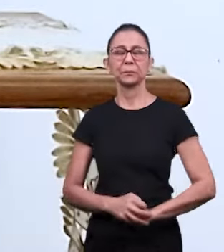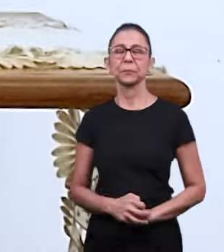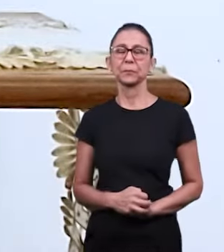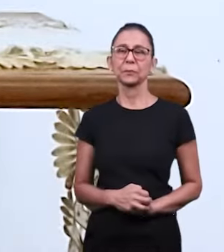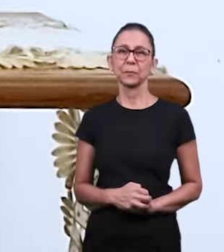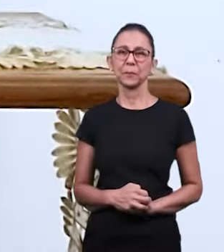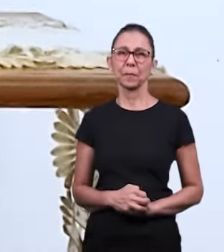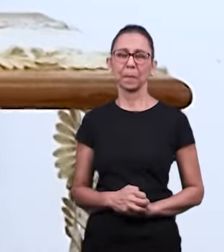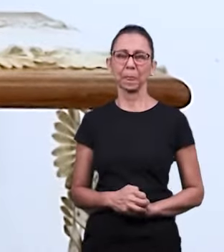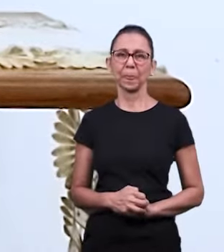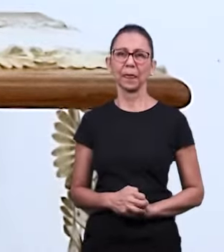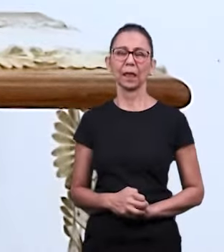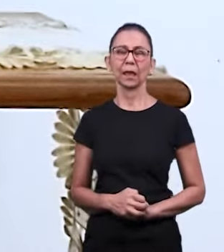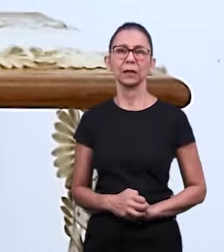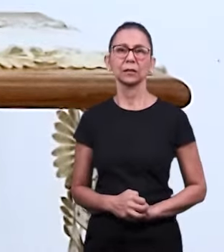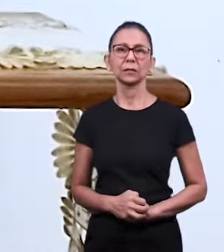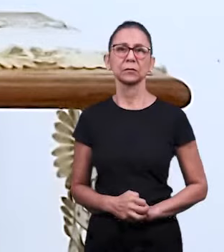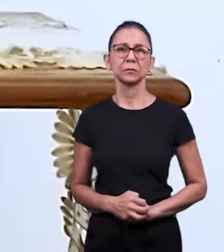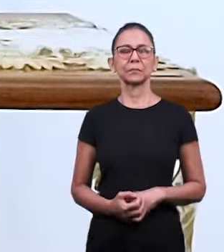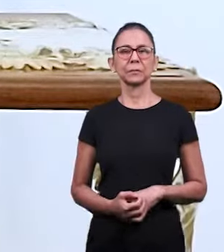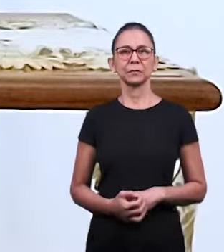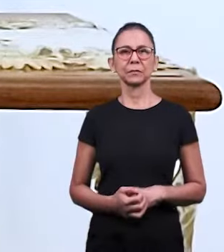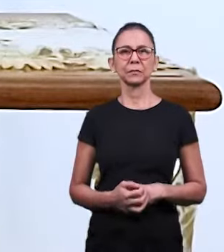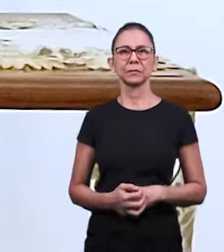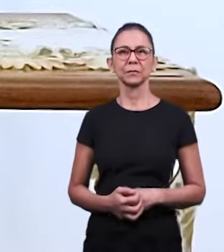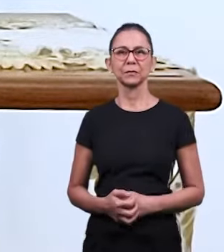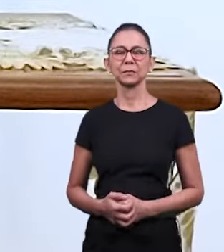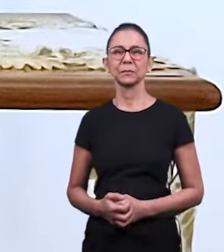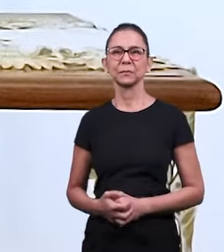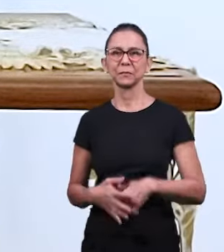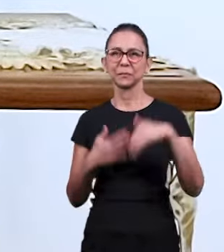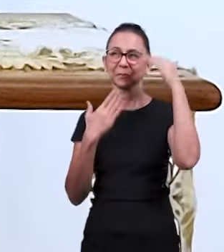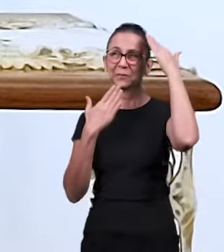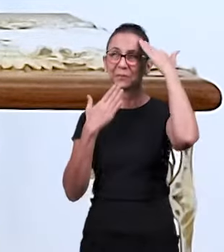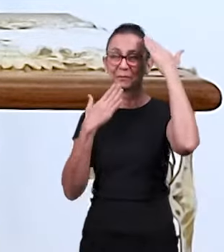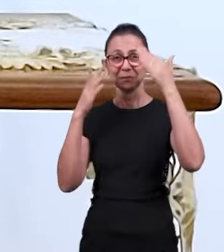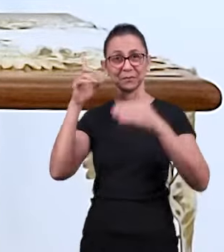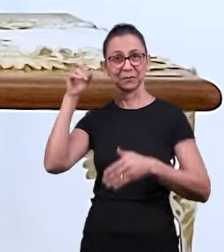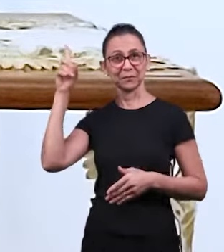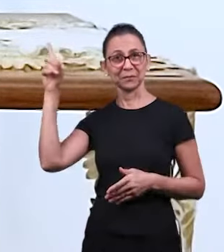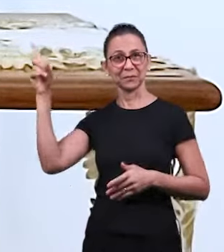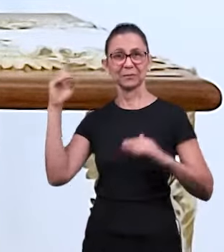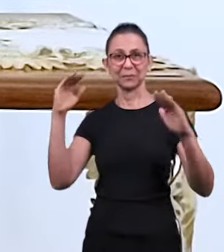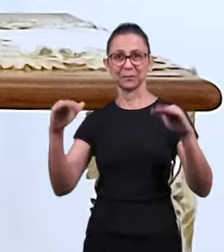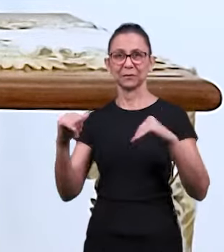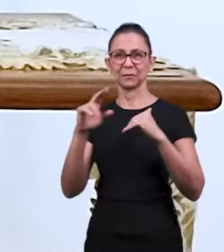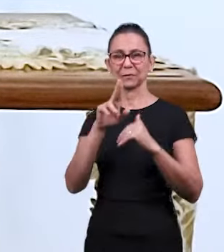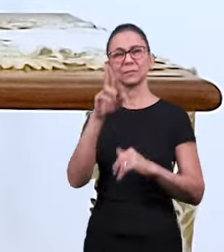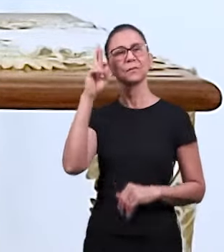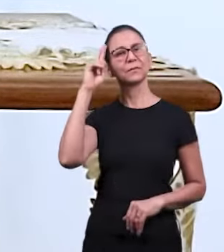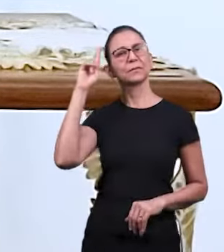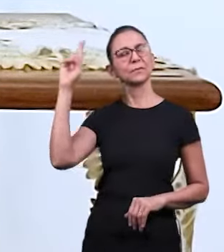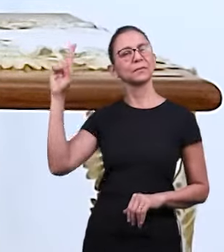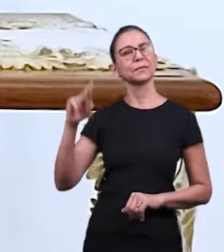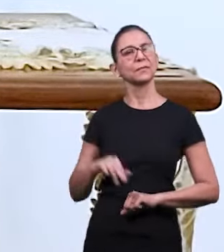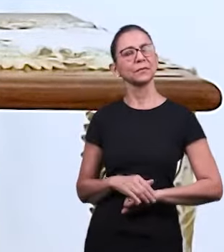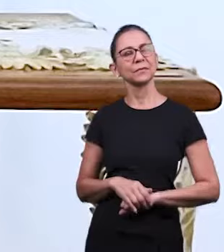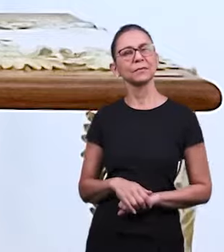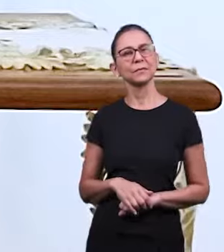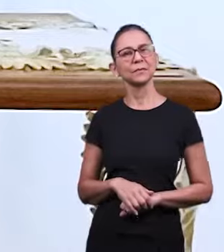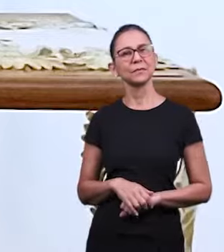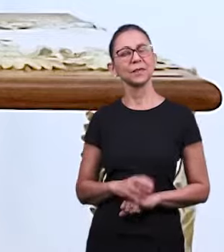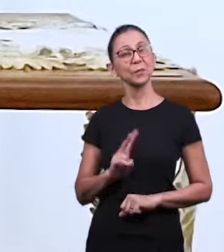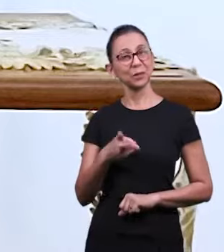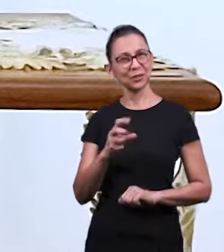Можете присаживаться, и мы споем сейчас Господу Богу, да будет прославлено имя Господне. Давайте мы споем еще